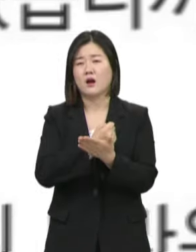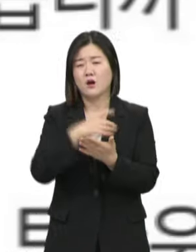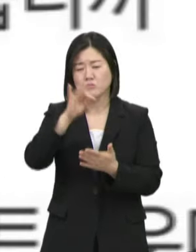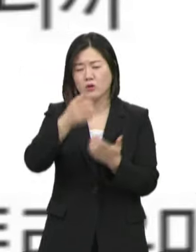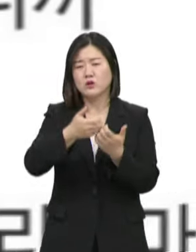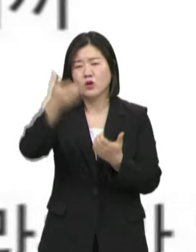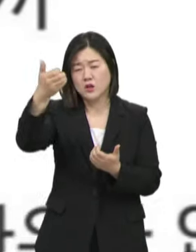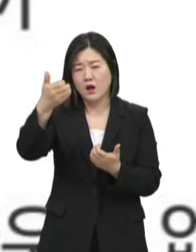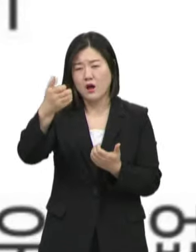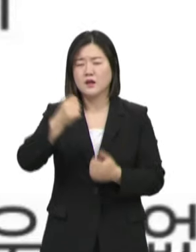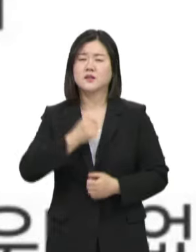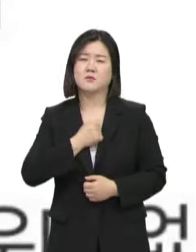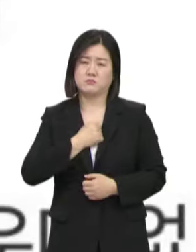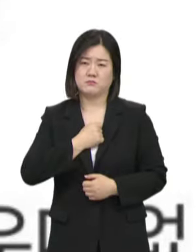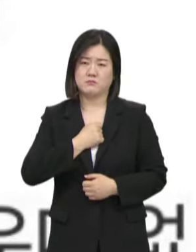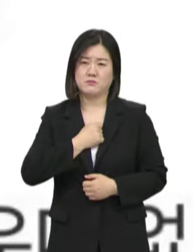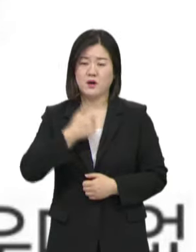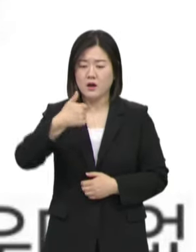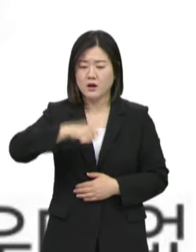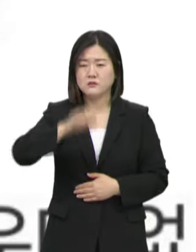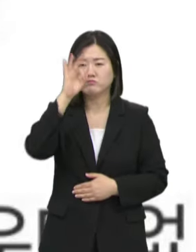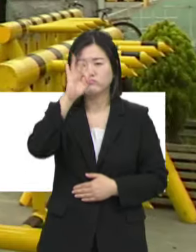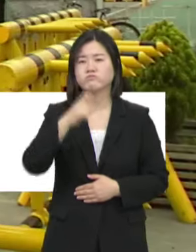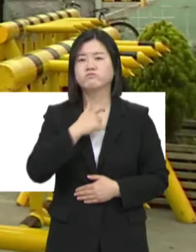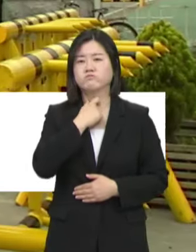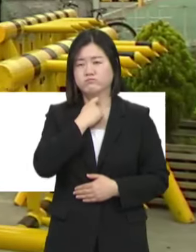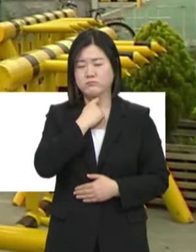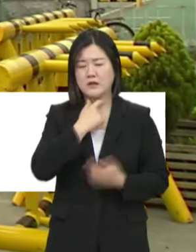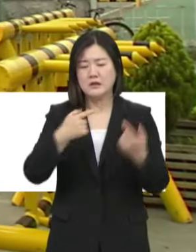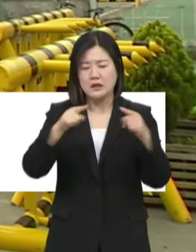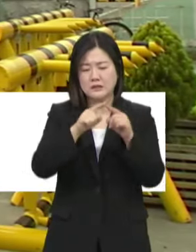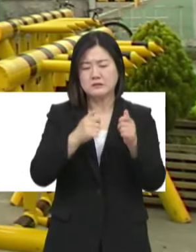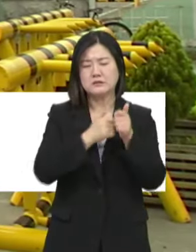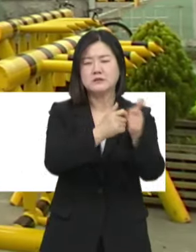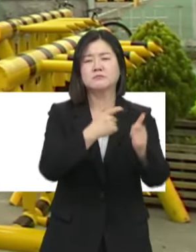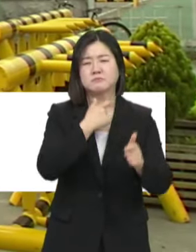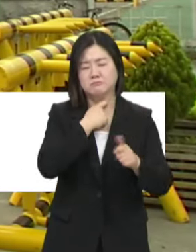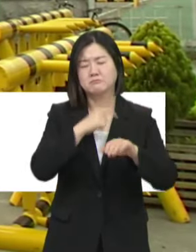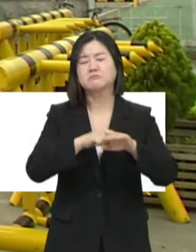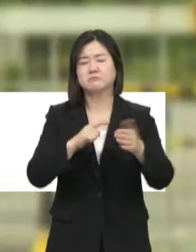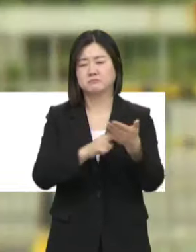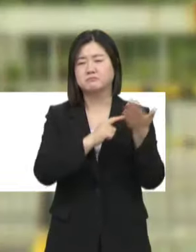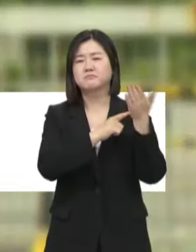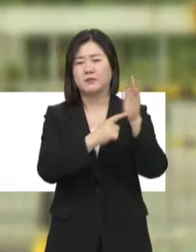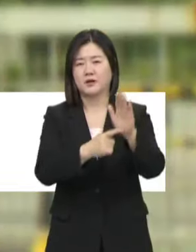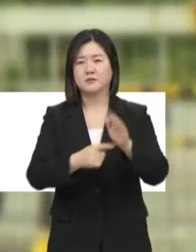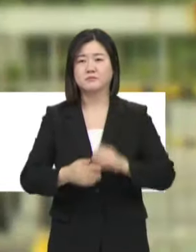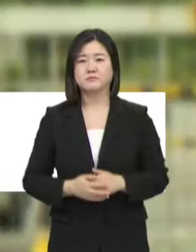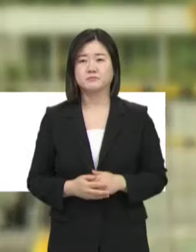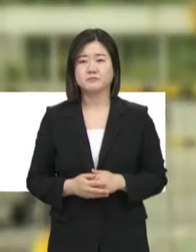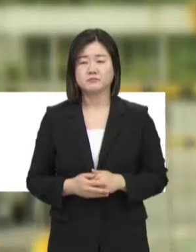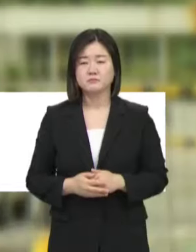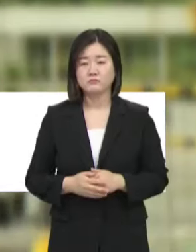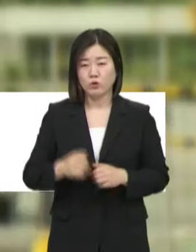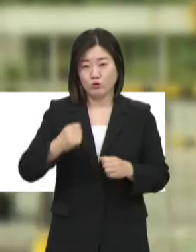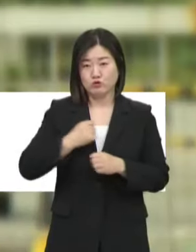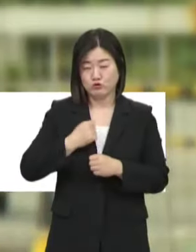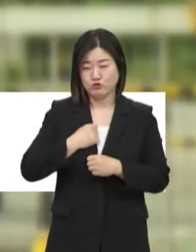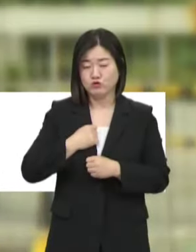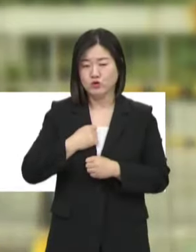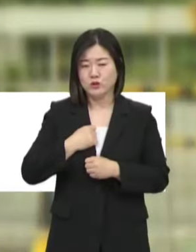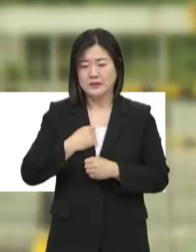먼저 떠나야 했는지 답답하다며 아들이 보고 싶어 같이 따라가고 싶은 심정이라고 밝혔습니다 한편